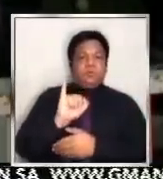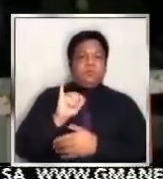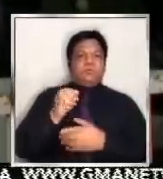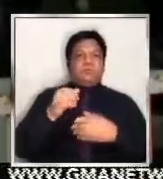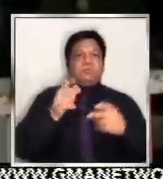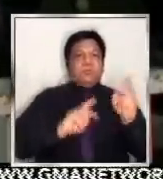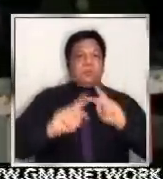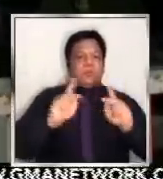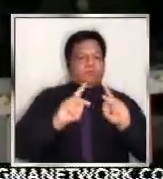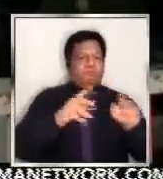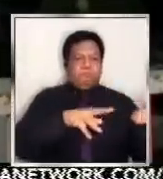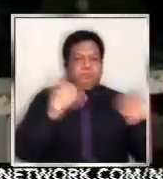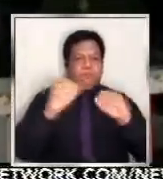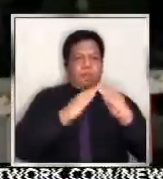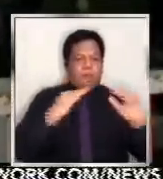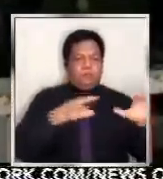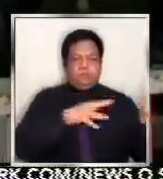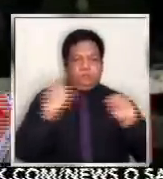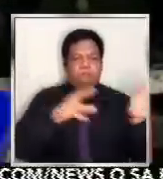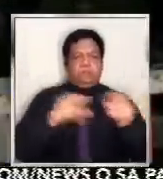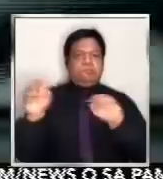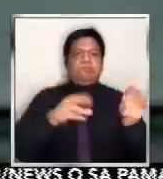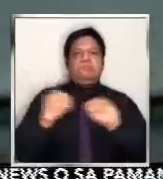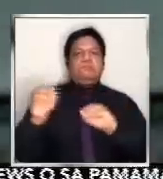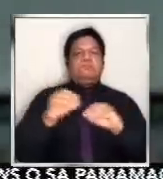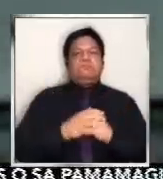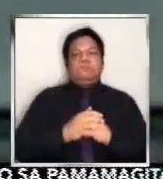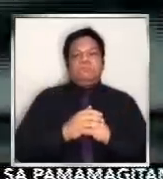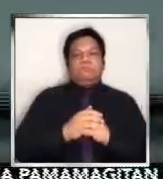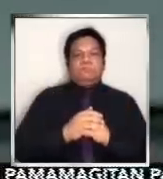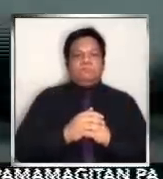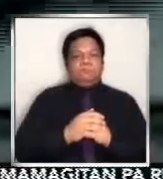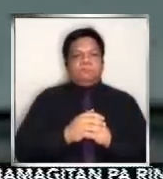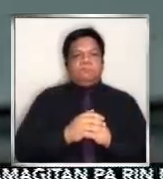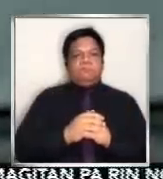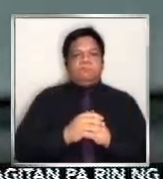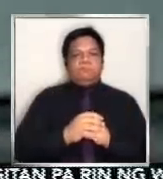residente doon sa landslide-prone areas.